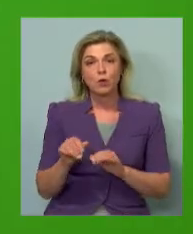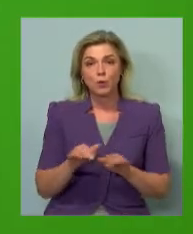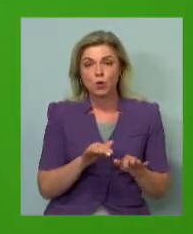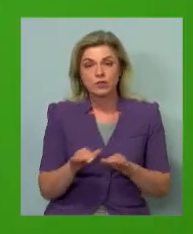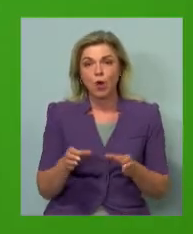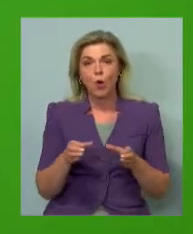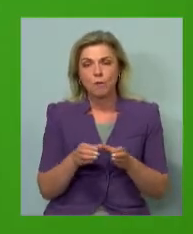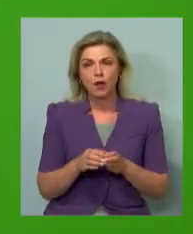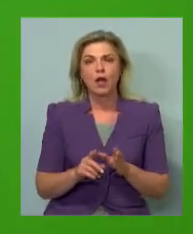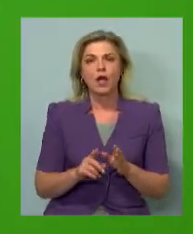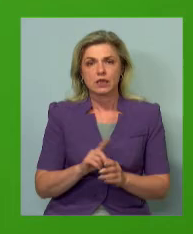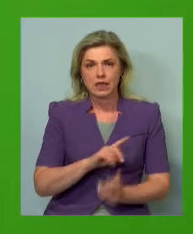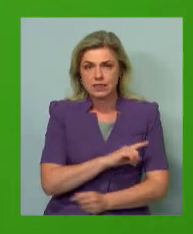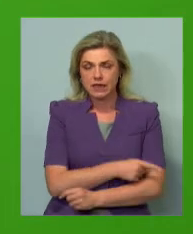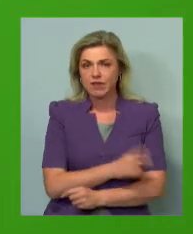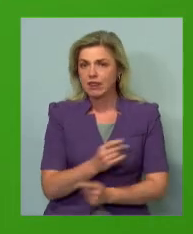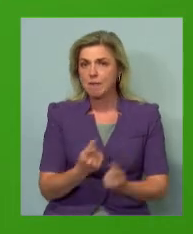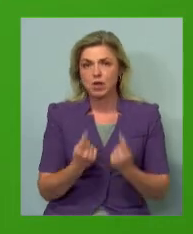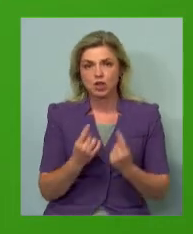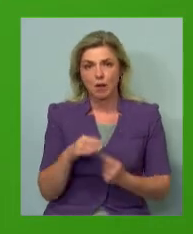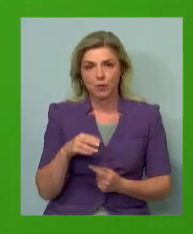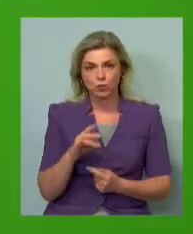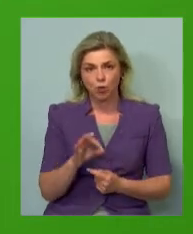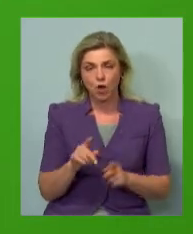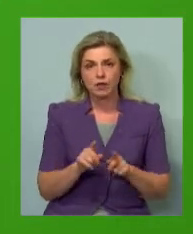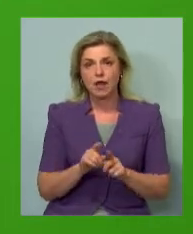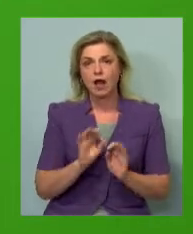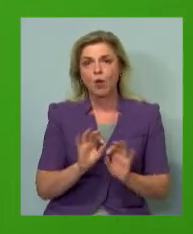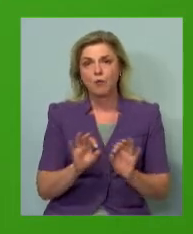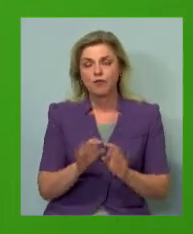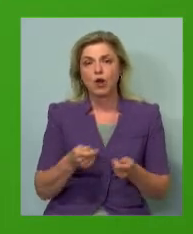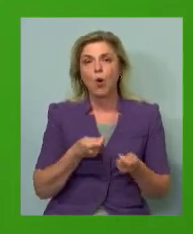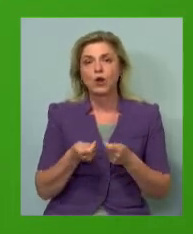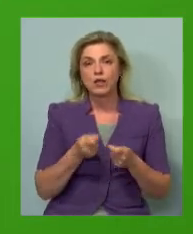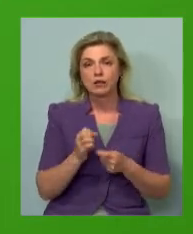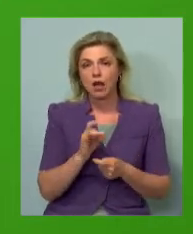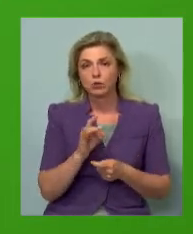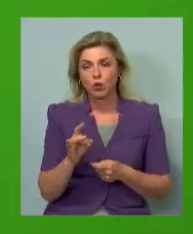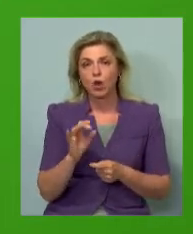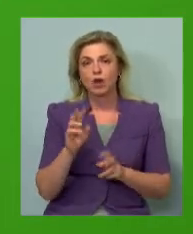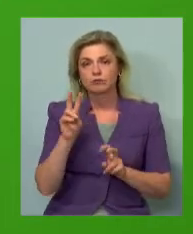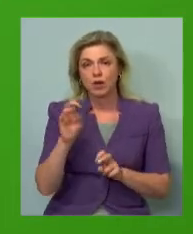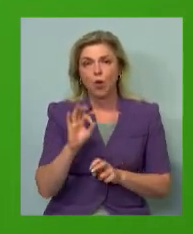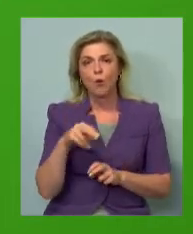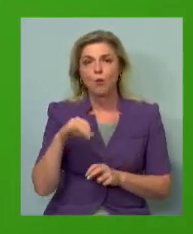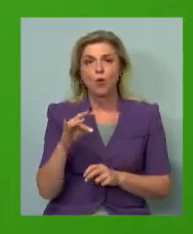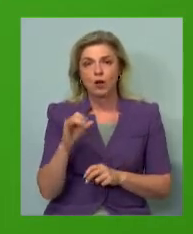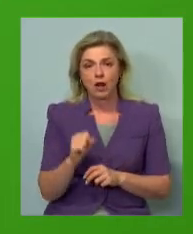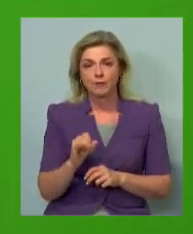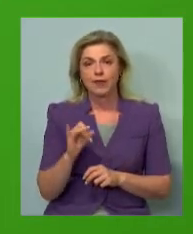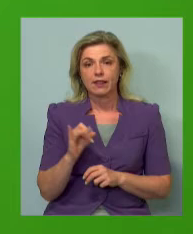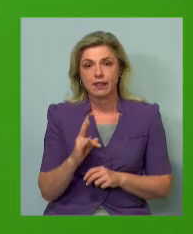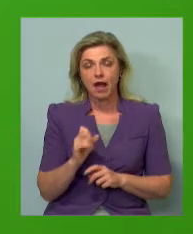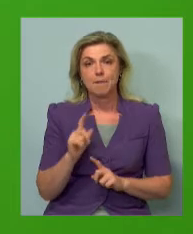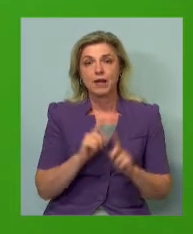кампанія інтенсивна, але не масштабна. Про це розповів координатор спостереження громадянської мережі «Опора» Дмитро Баштовий. Також на